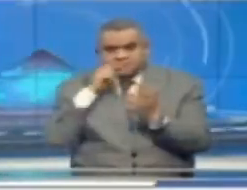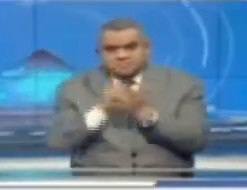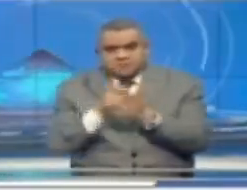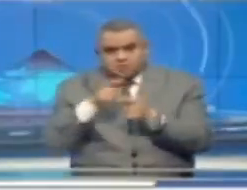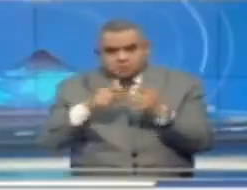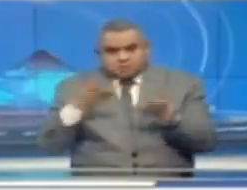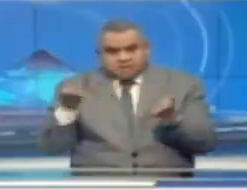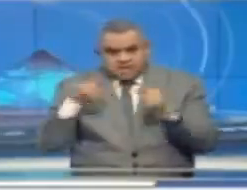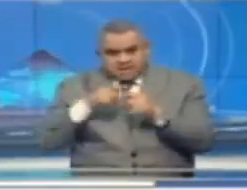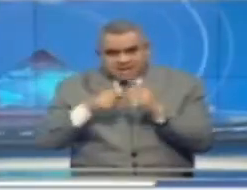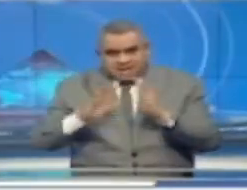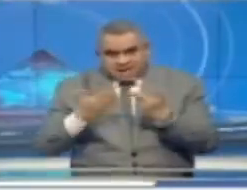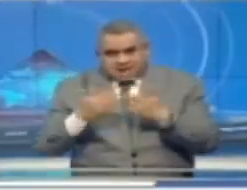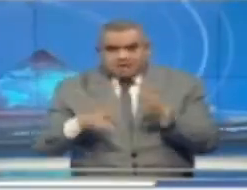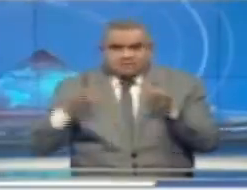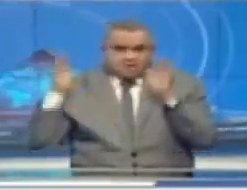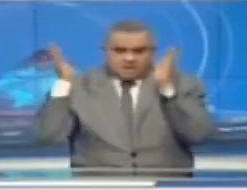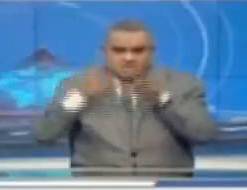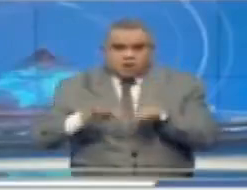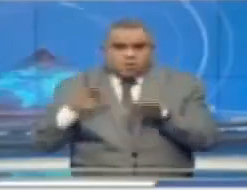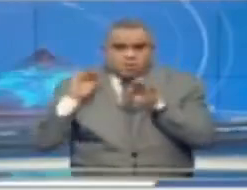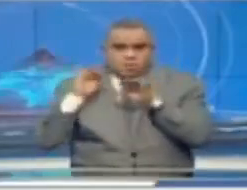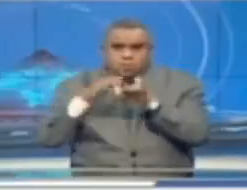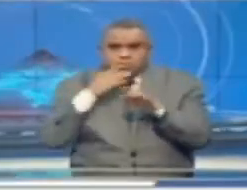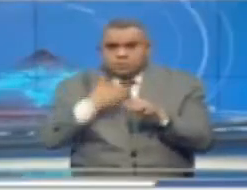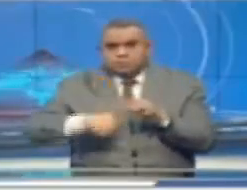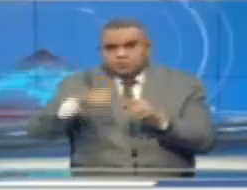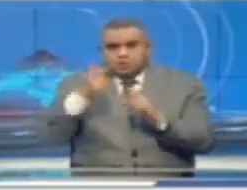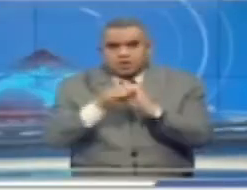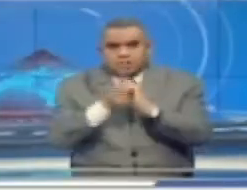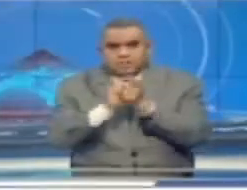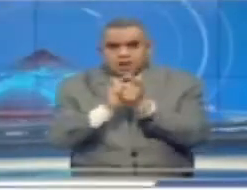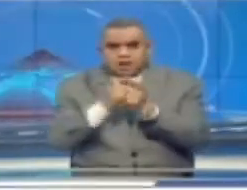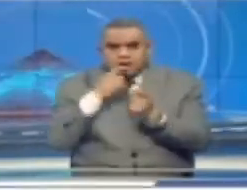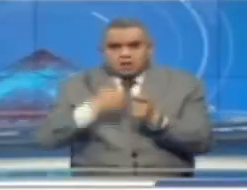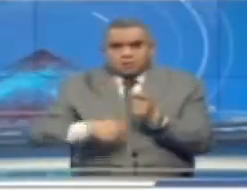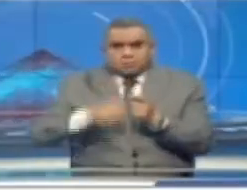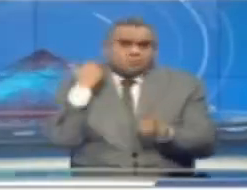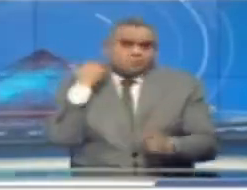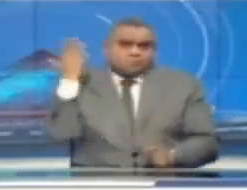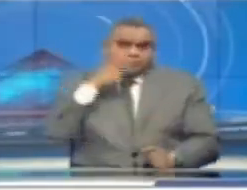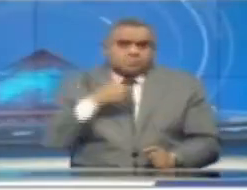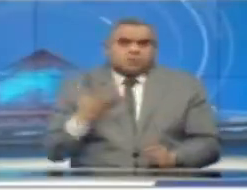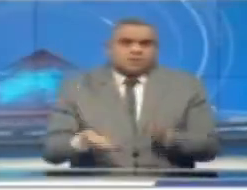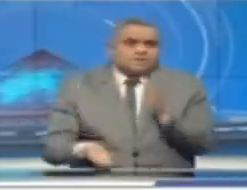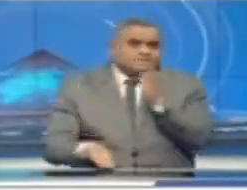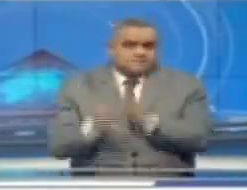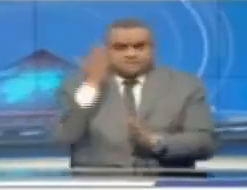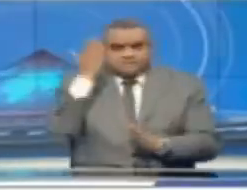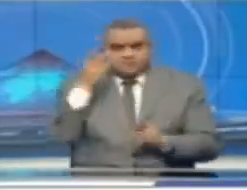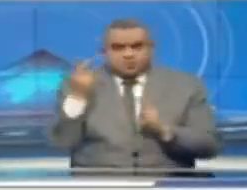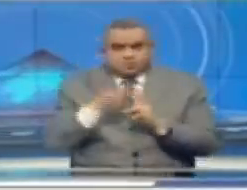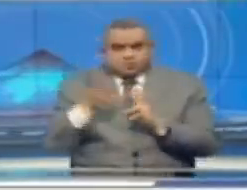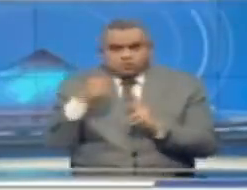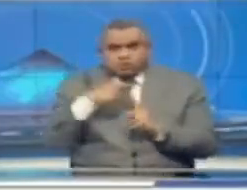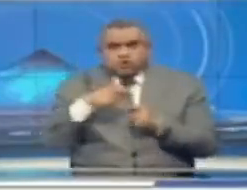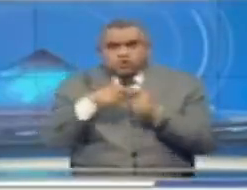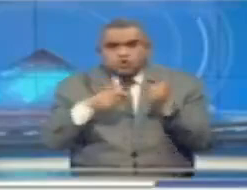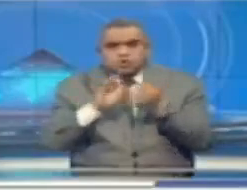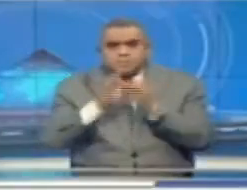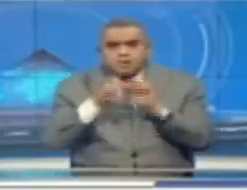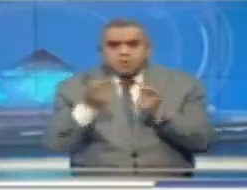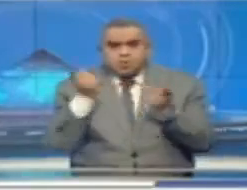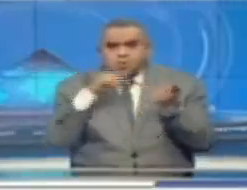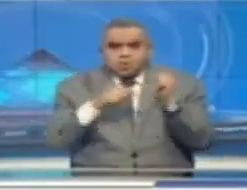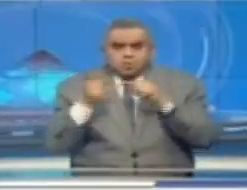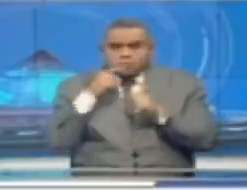العام، وهو الإقبال الذي أكد نجاح المعرض بعد تخطي عدد الزائرين لأكثر من 500,000 زائر.